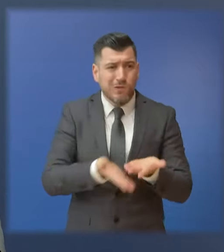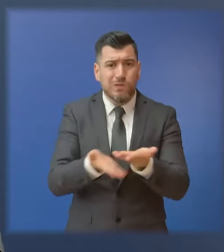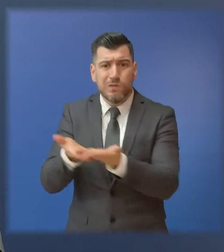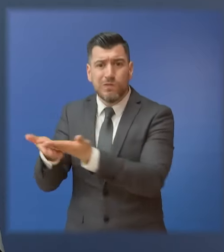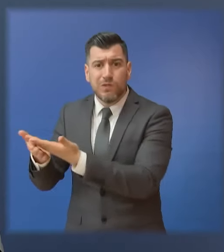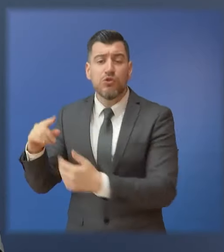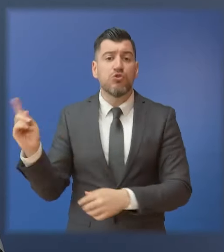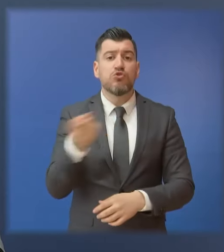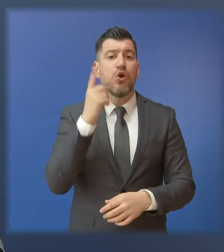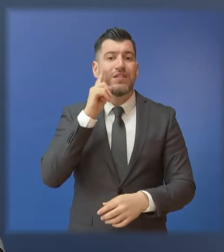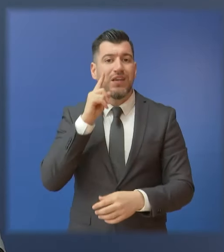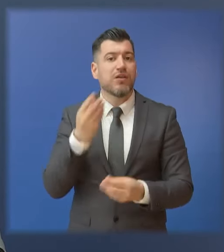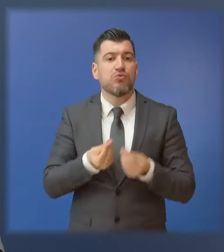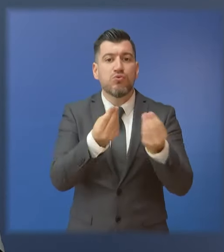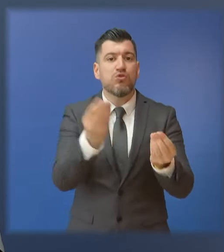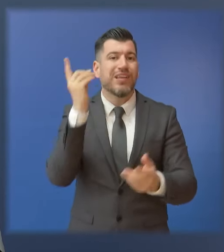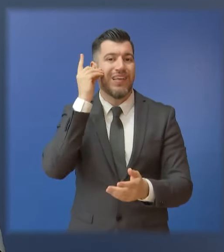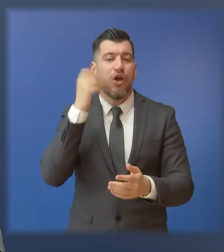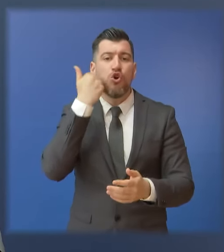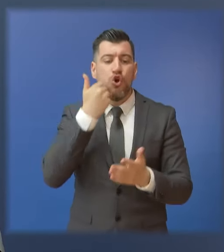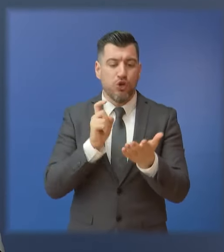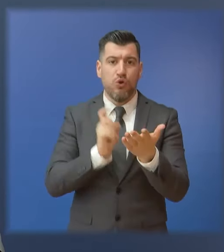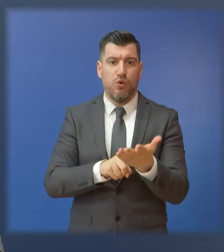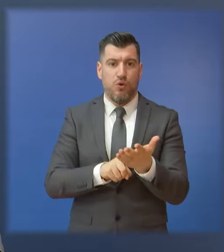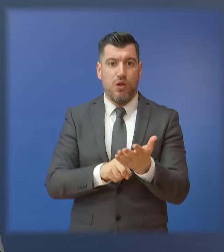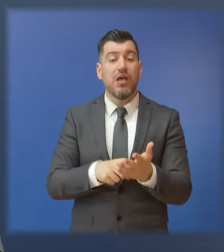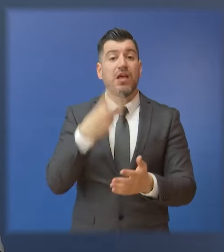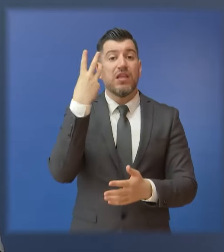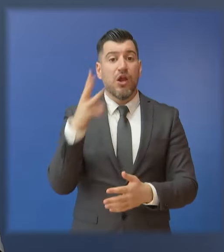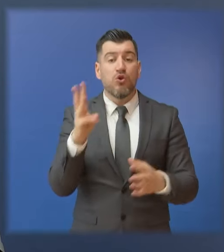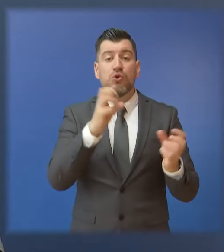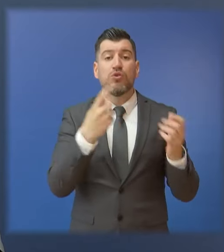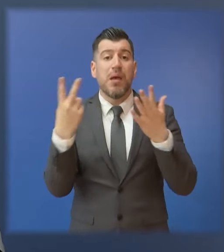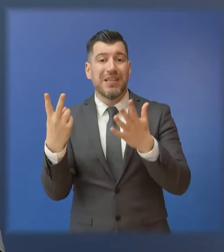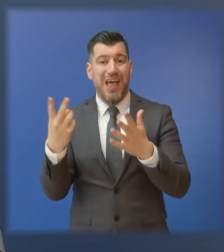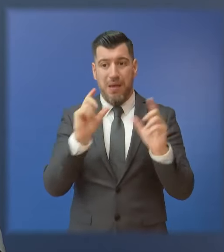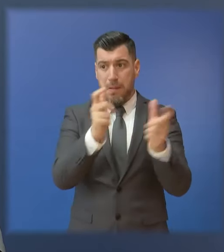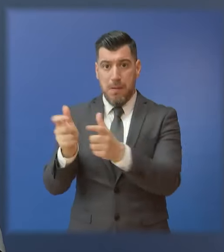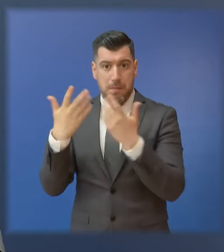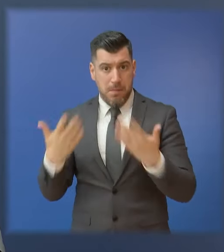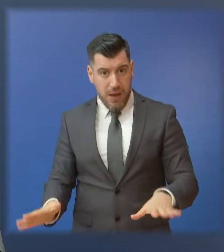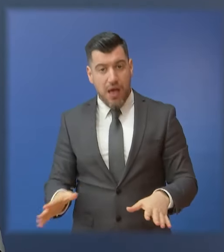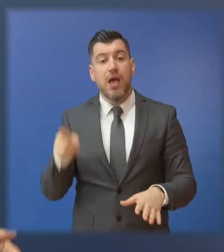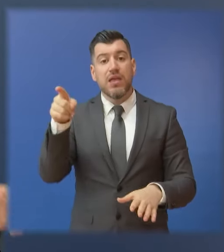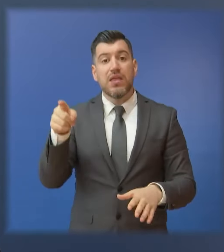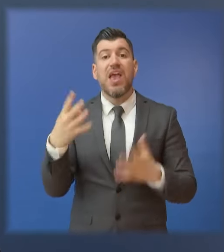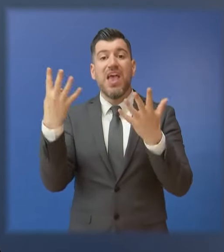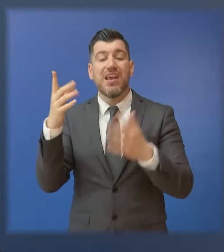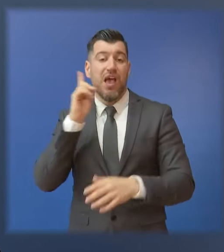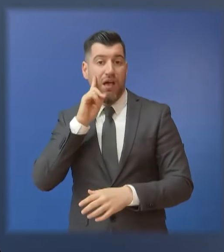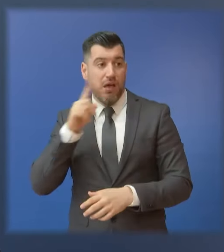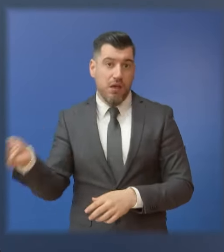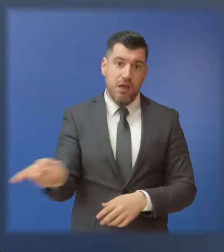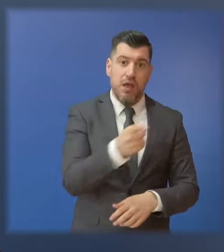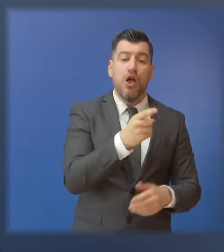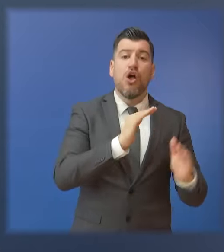εφαρμογή του panic button συνολικά έγιναν 347 συλλήψεις ενώ παράλληλα μεταφέρθηκαν εννέα θύματα σε δομές και 31